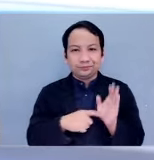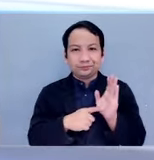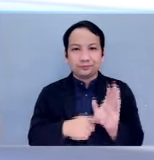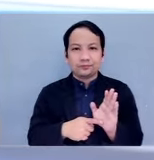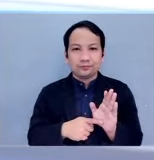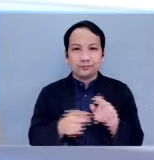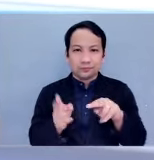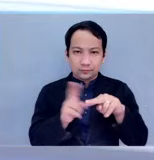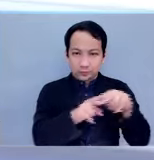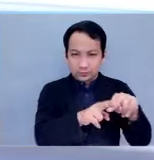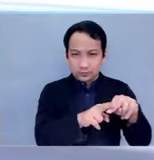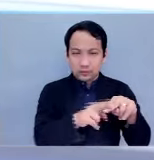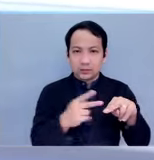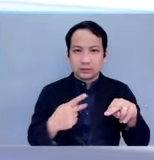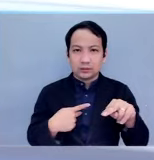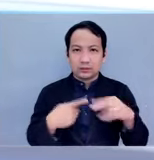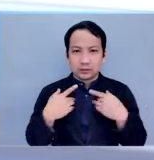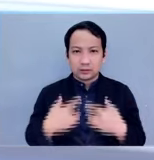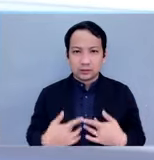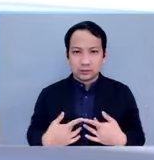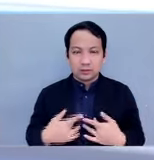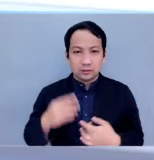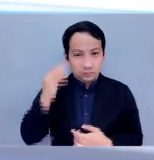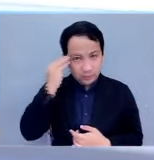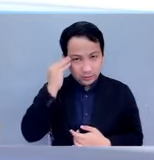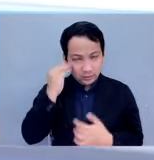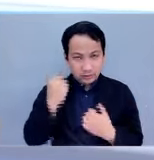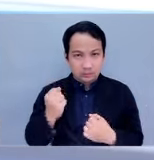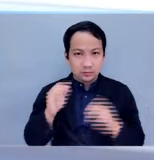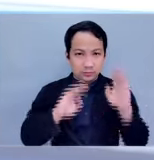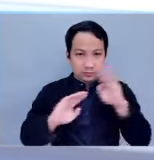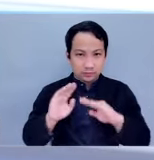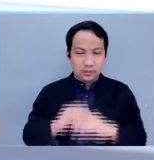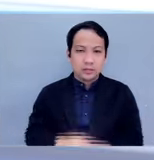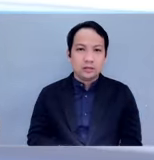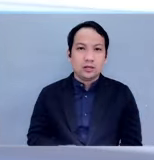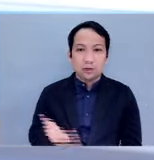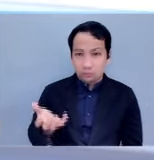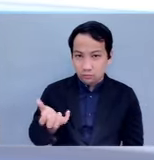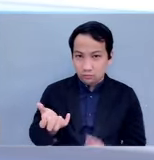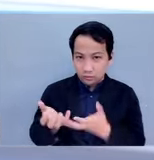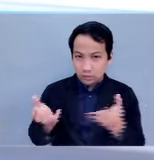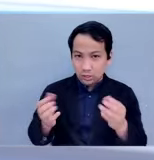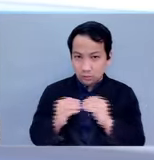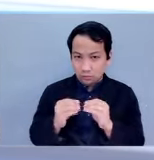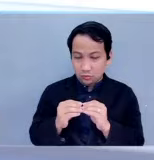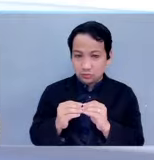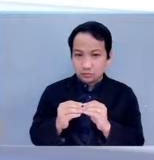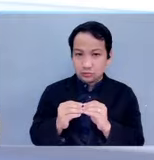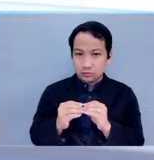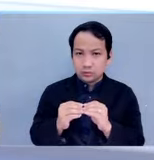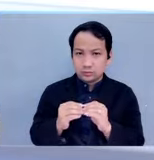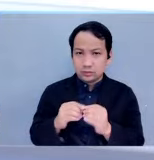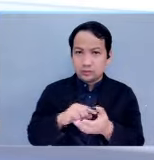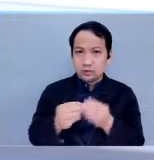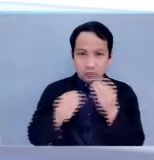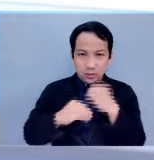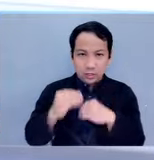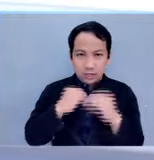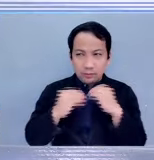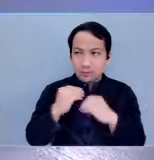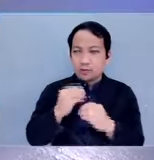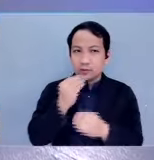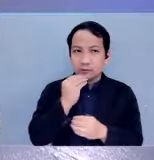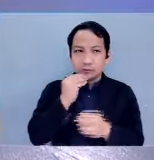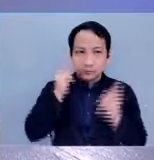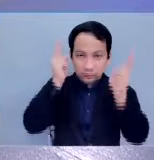ng pagkakaroon din ng depression and mental health problems. That's why ang gusto natin, mas maraming may healthier foods, katulad ng gulay, prutas, whole grains, nuts,